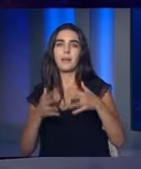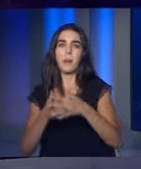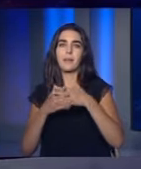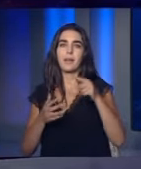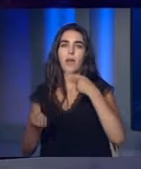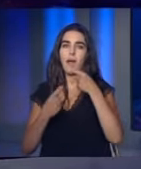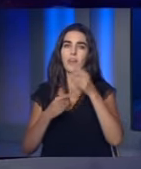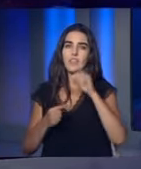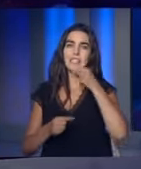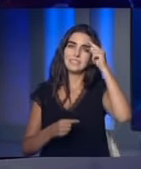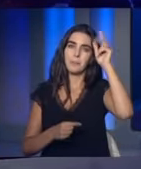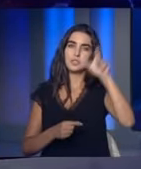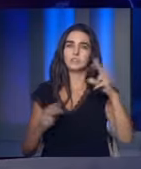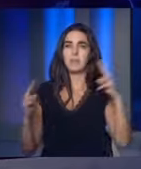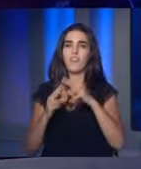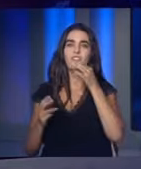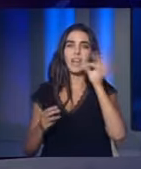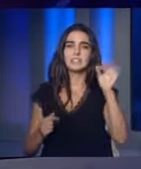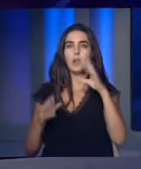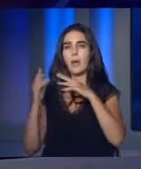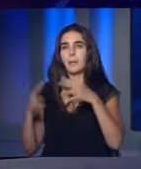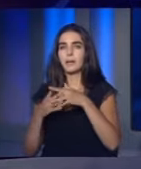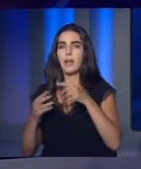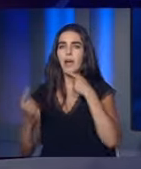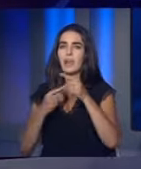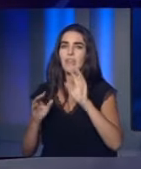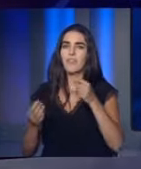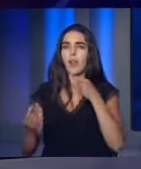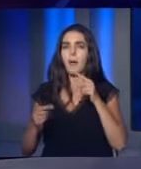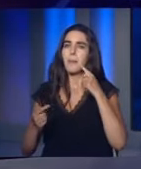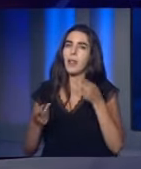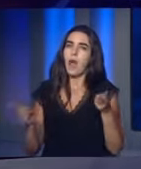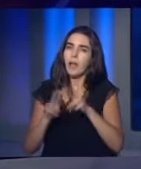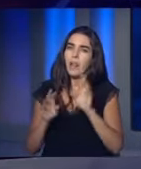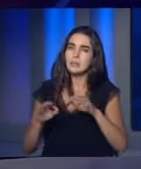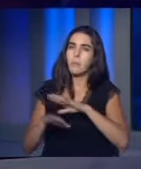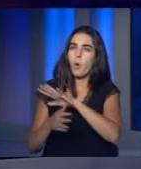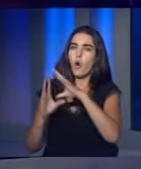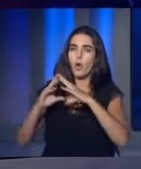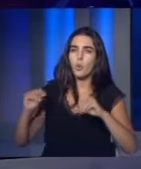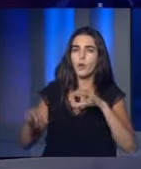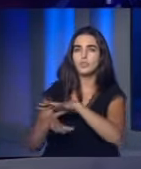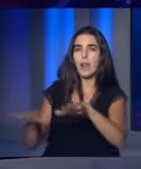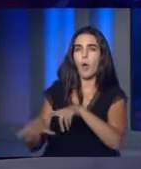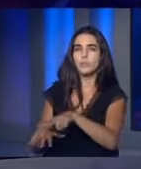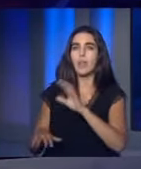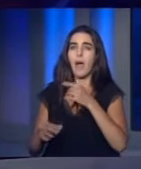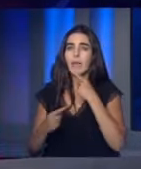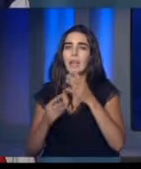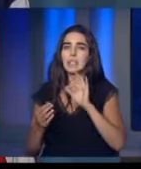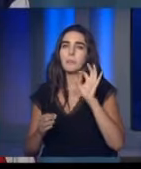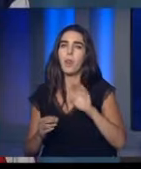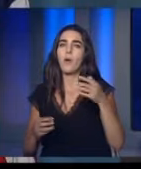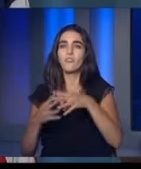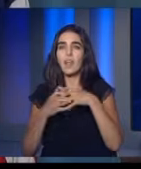الرئيس الأمريكي أيمون سوكستين التقى بمسؤولين فرنسيين أمس وناقش الجهود الفرنسية والأمريكية لاستعادة الهدوء